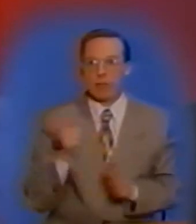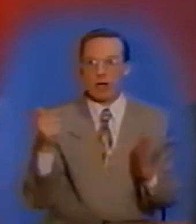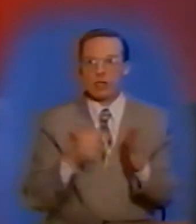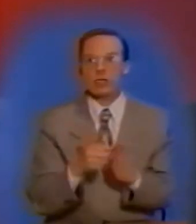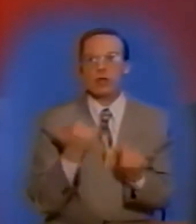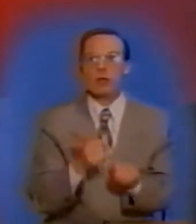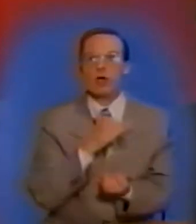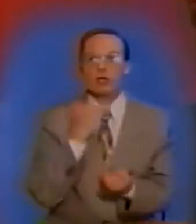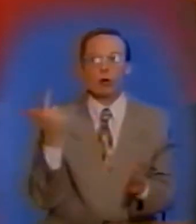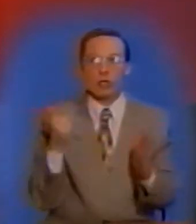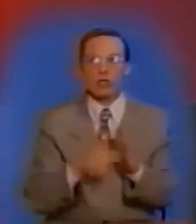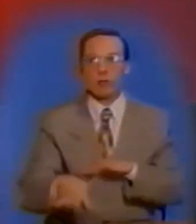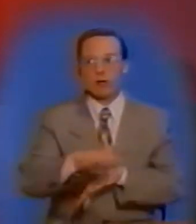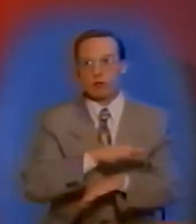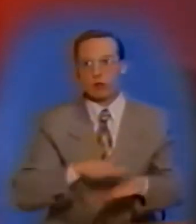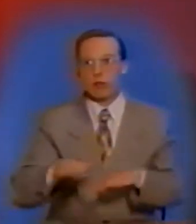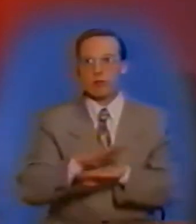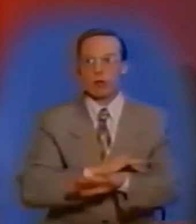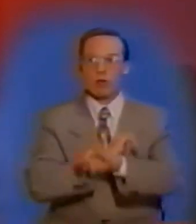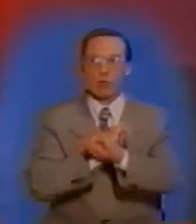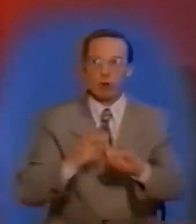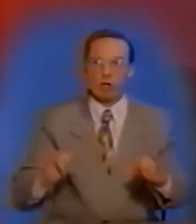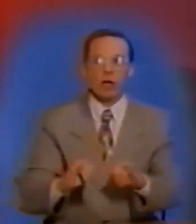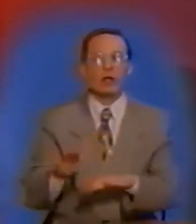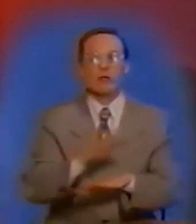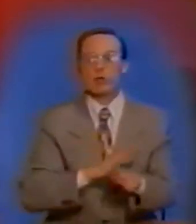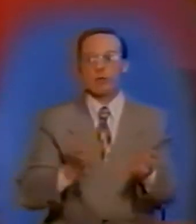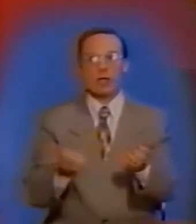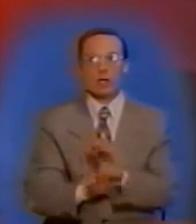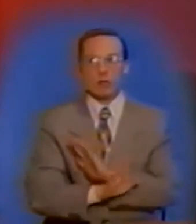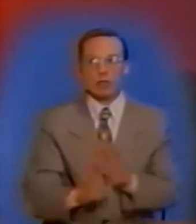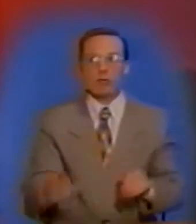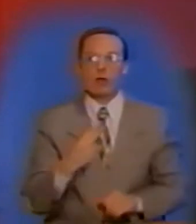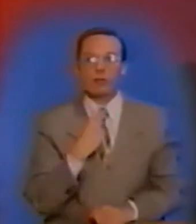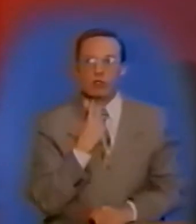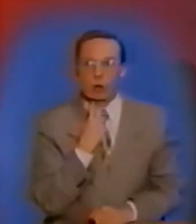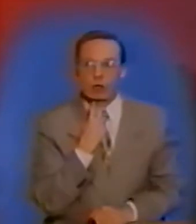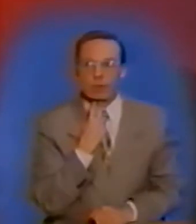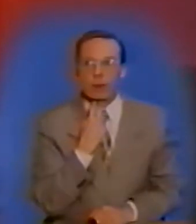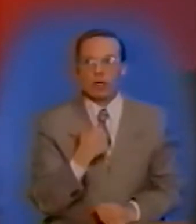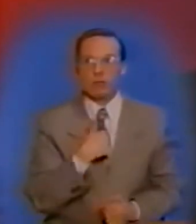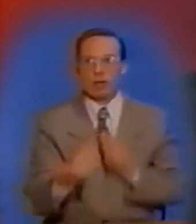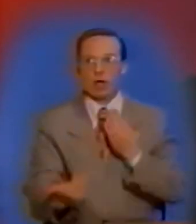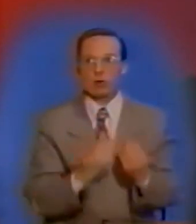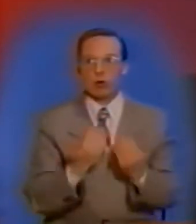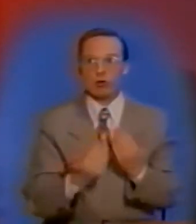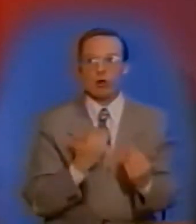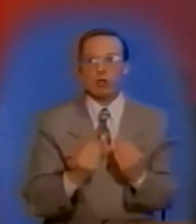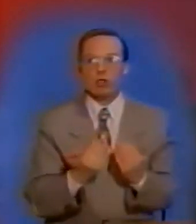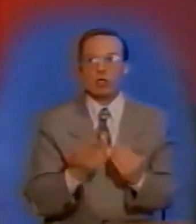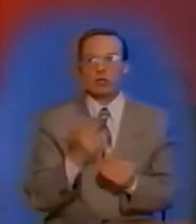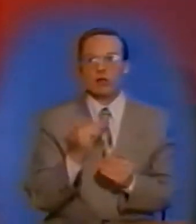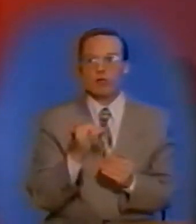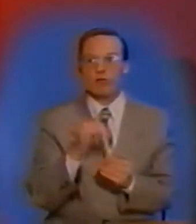daug liečiam visuomenė bloga, visuomenė nepriima, bjauri. Man atrodo, taip nuo Zigmundo